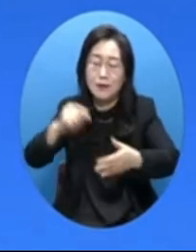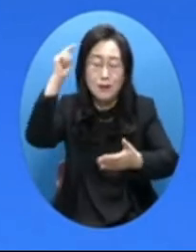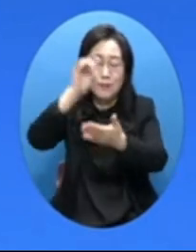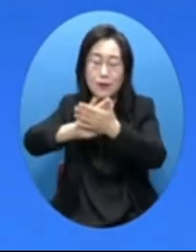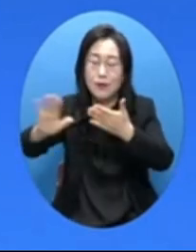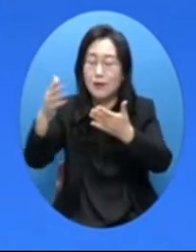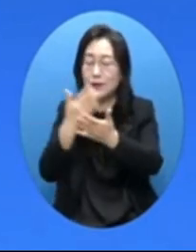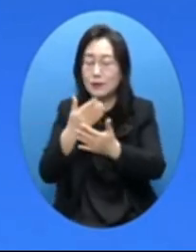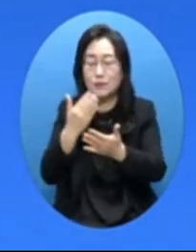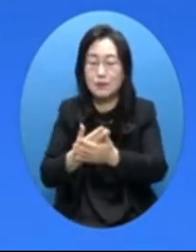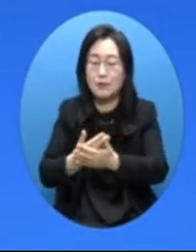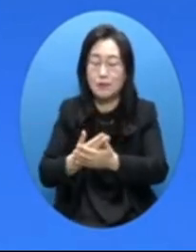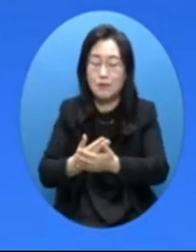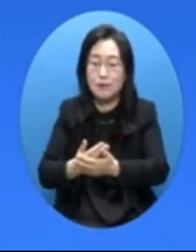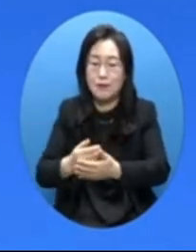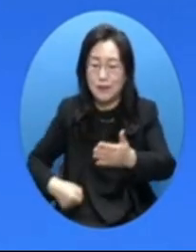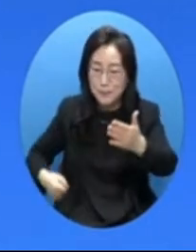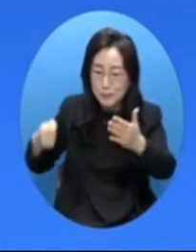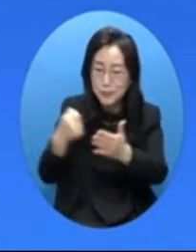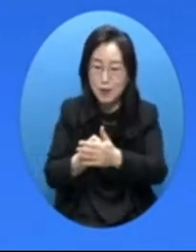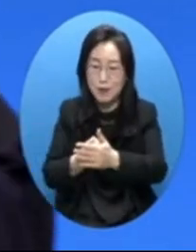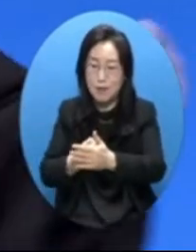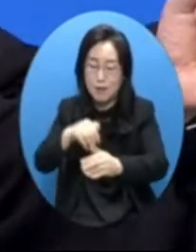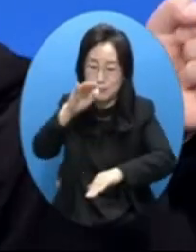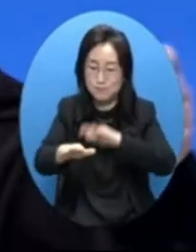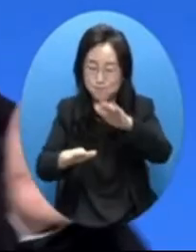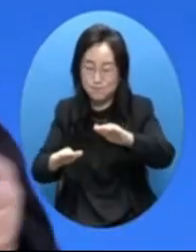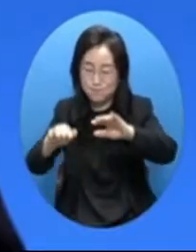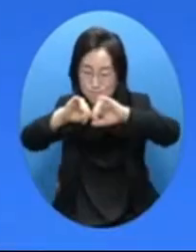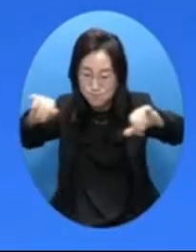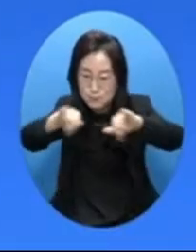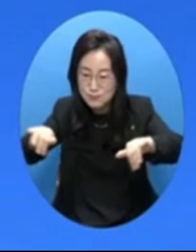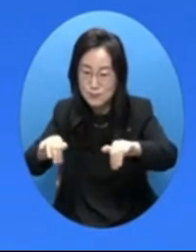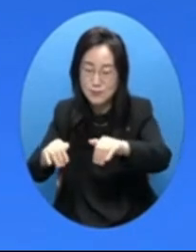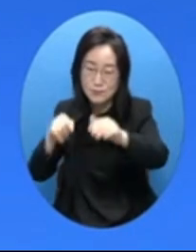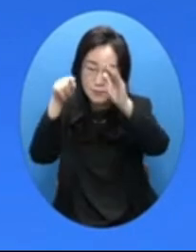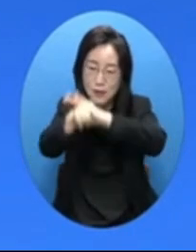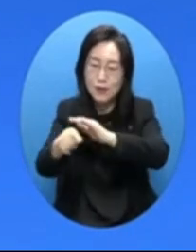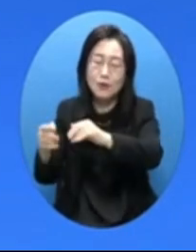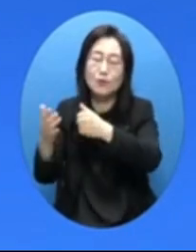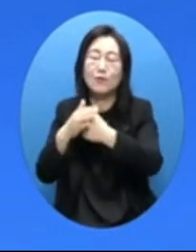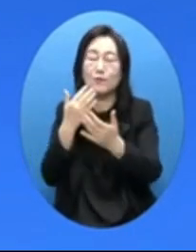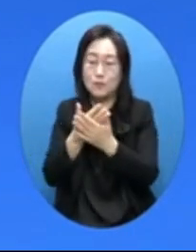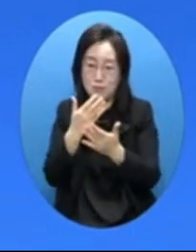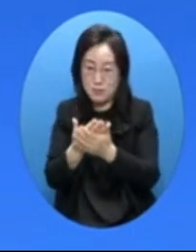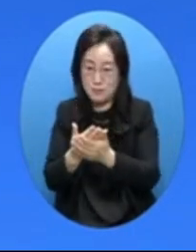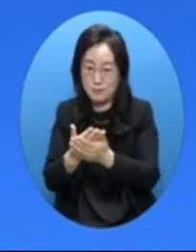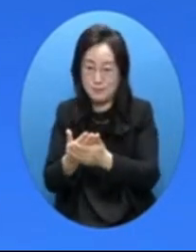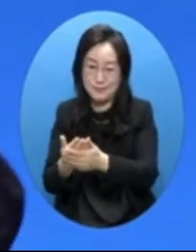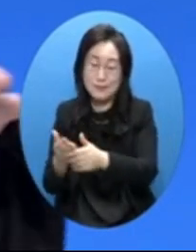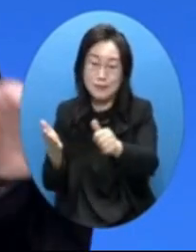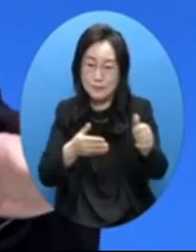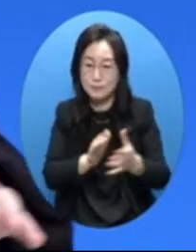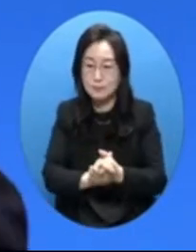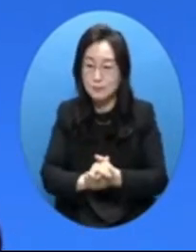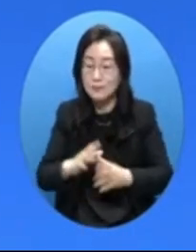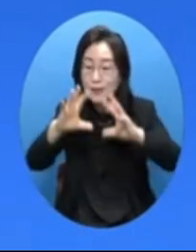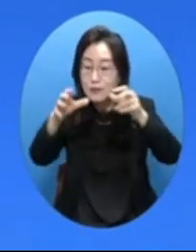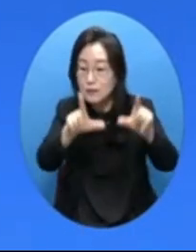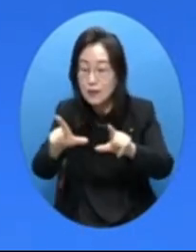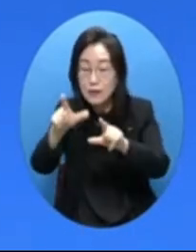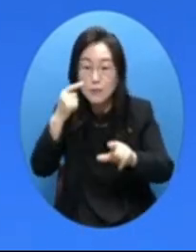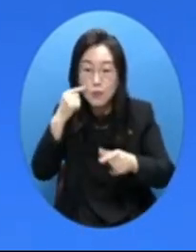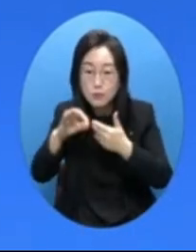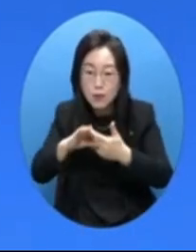내 마음에 평안함을 가지고 담대함으로 여러분을 헤쳐나게 하여 주시옵소서 여러분이 세상 살다 보면 많은 연인이고가